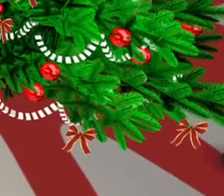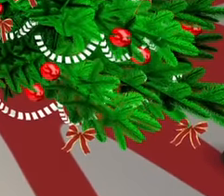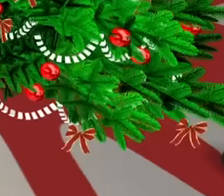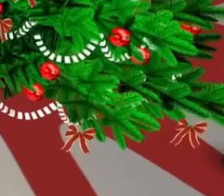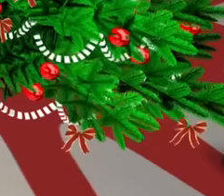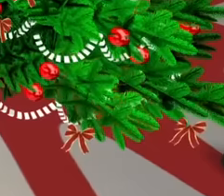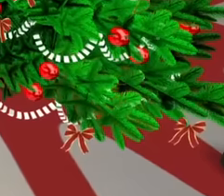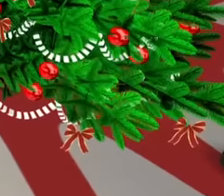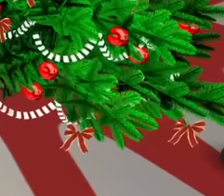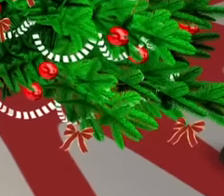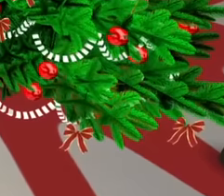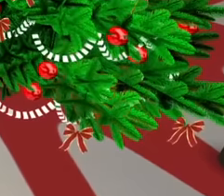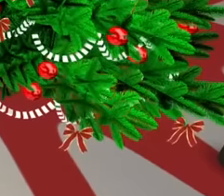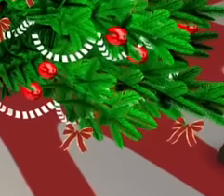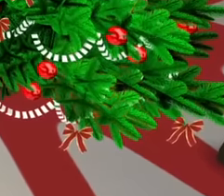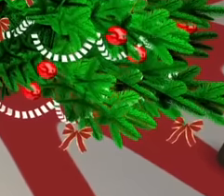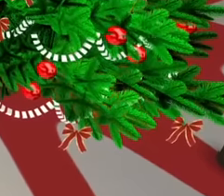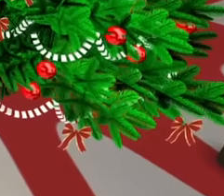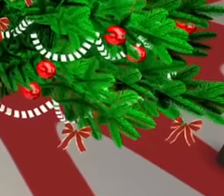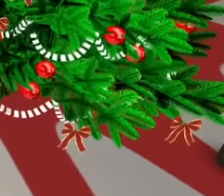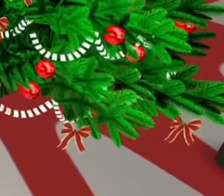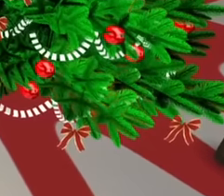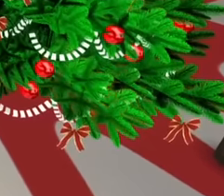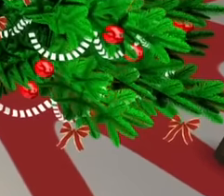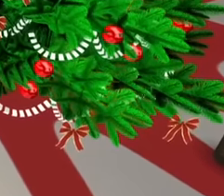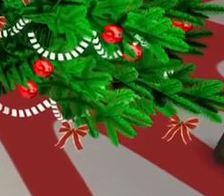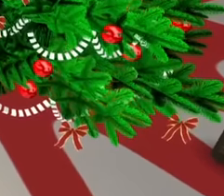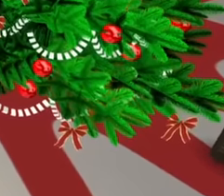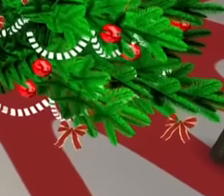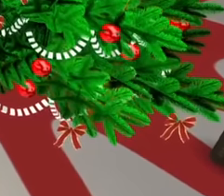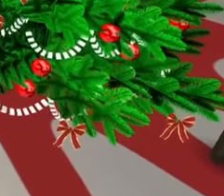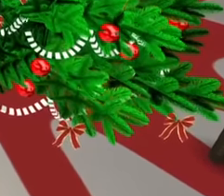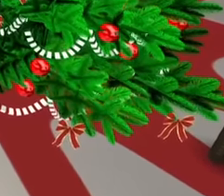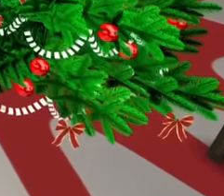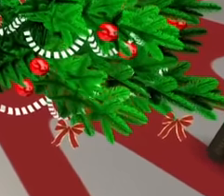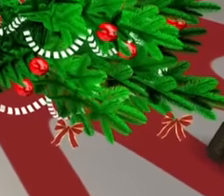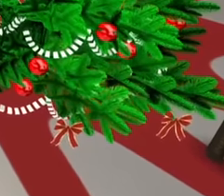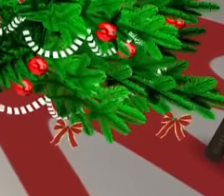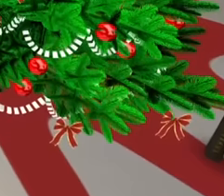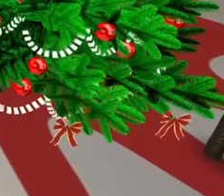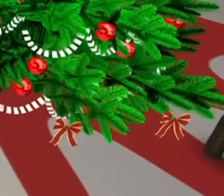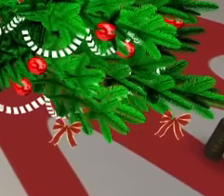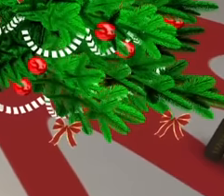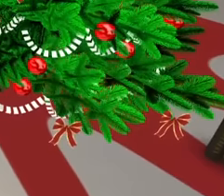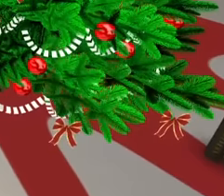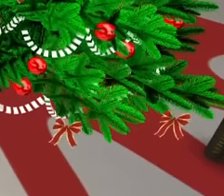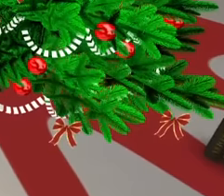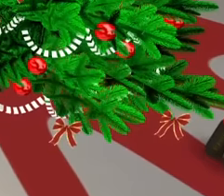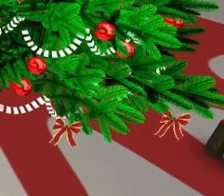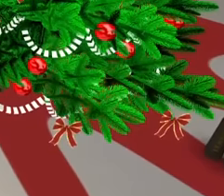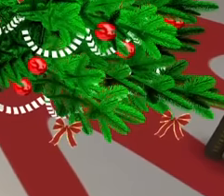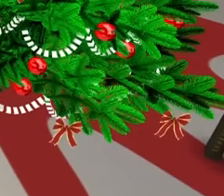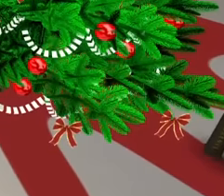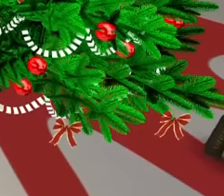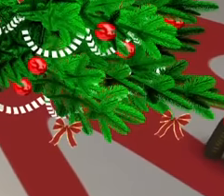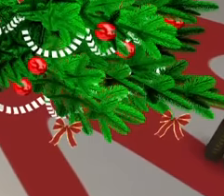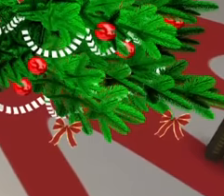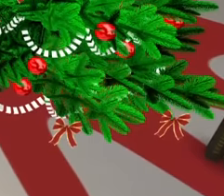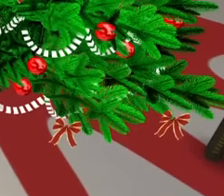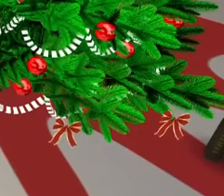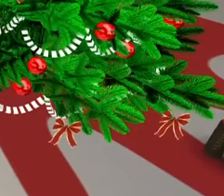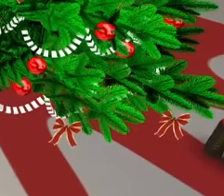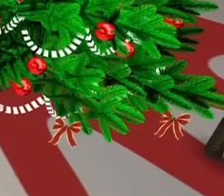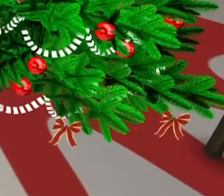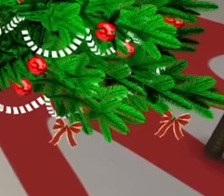Ako po si Bernadette Zambrano. Nandito kami saan para sa inyo, saan man sa mundo. Ako po si Karen Davila. Sangga